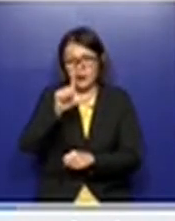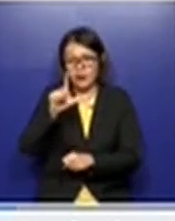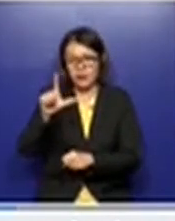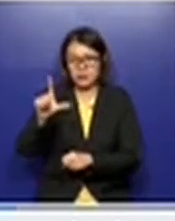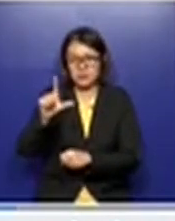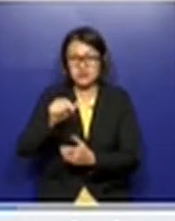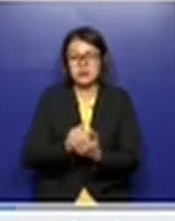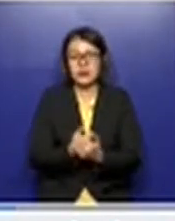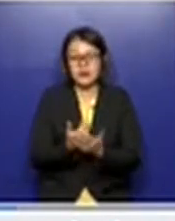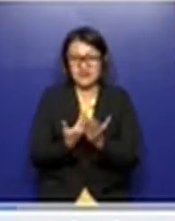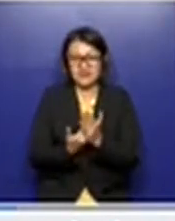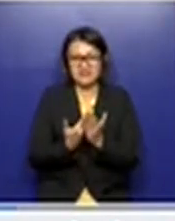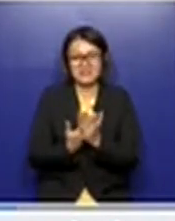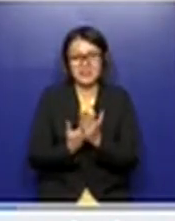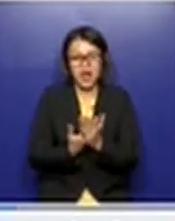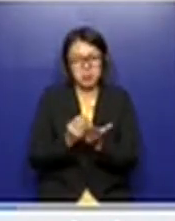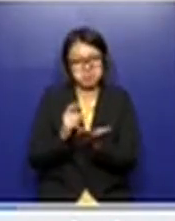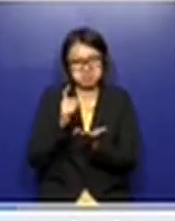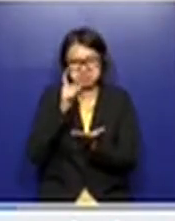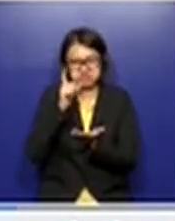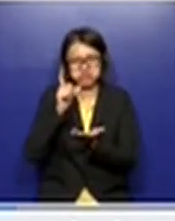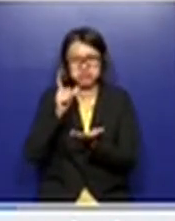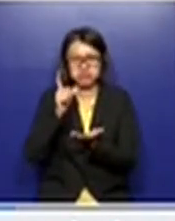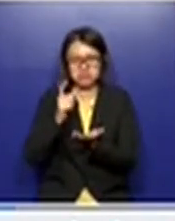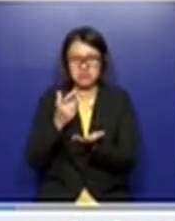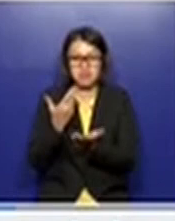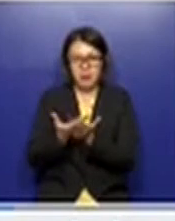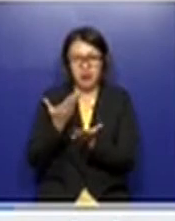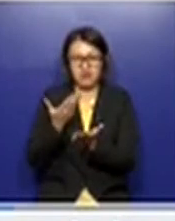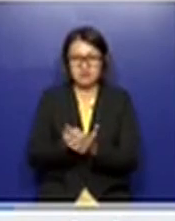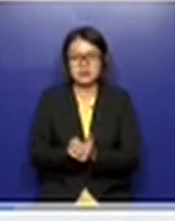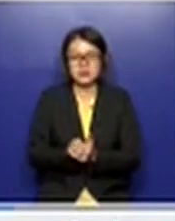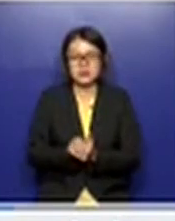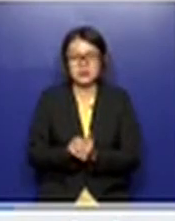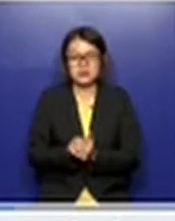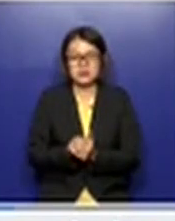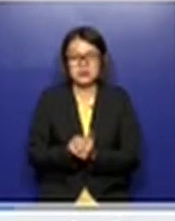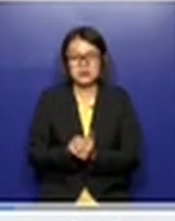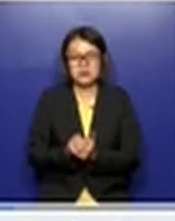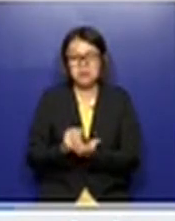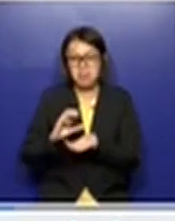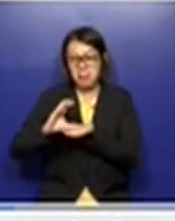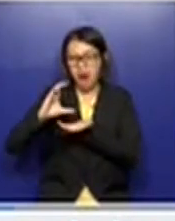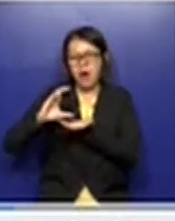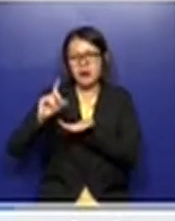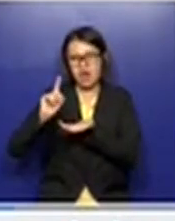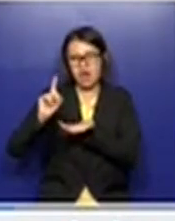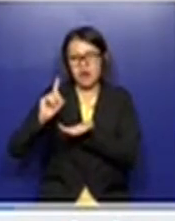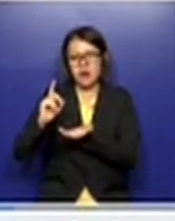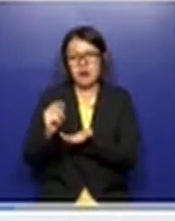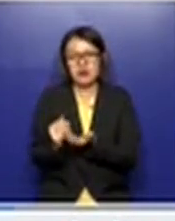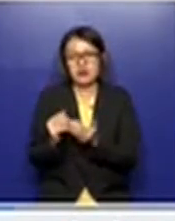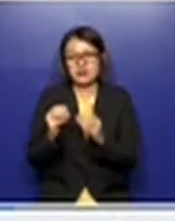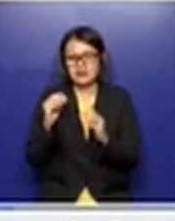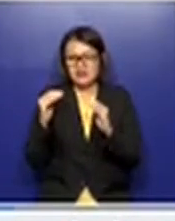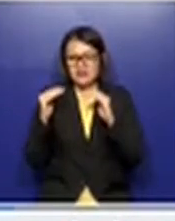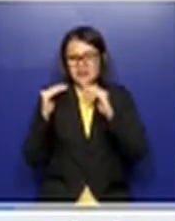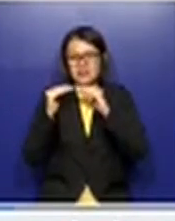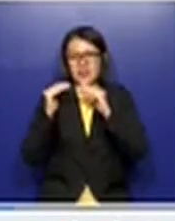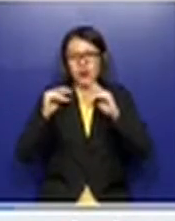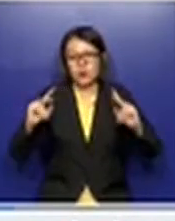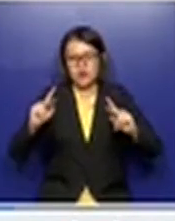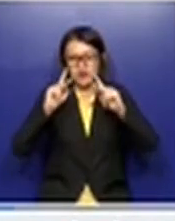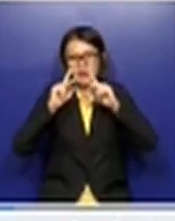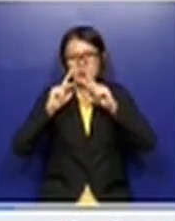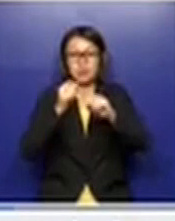เป็นเงินที่เป็นจำนวนมากทีเดียวถามว่ามากขนาดไหนข้อมากเท่ากับที่กระทรวงพลังงาน